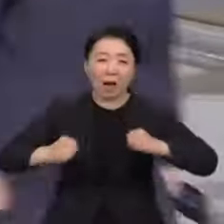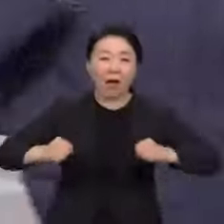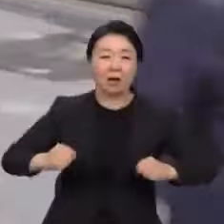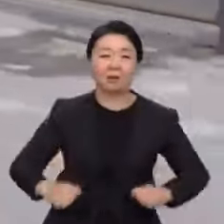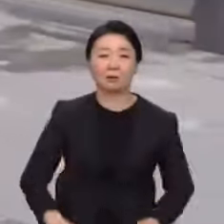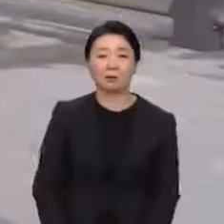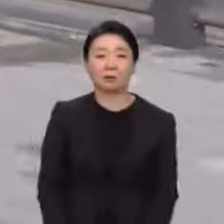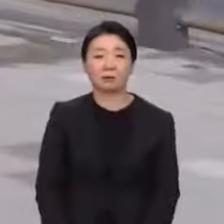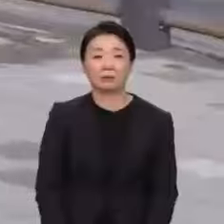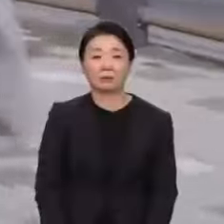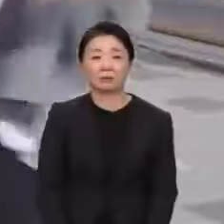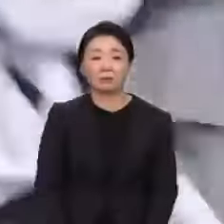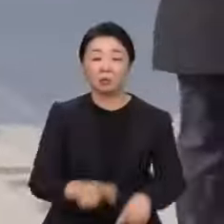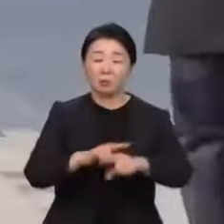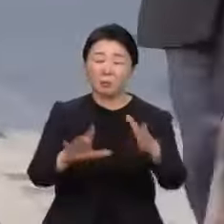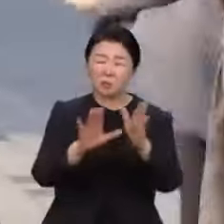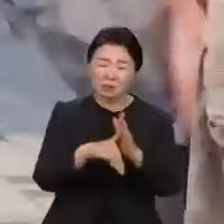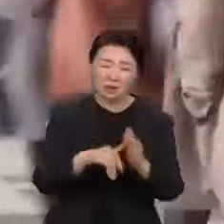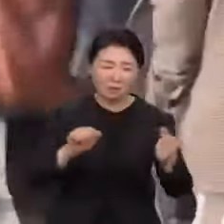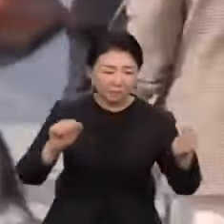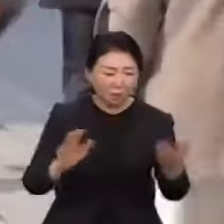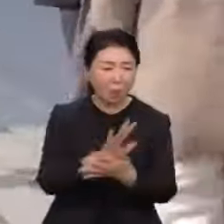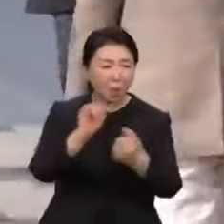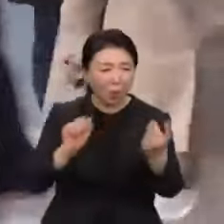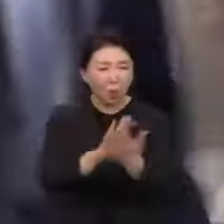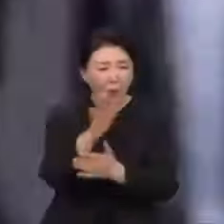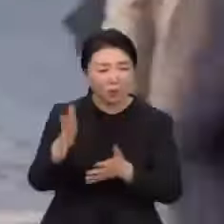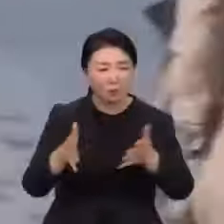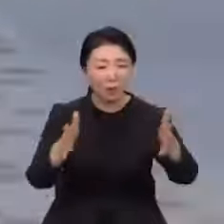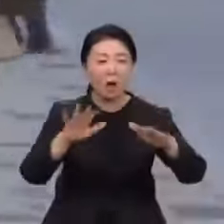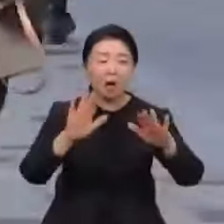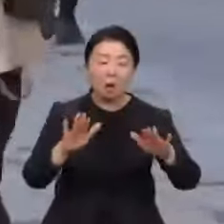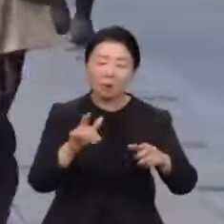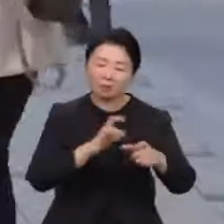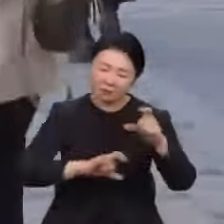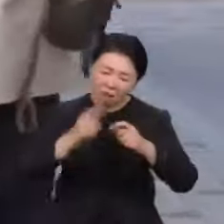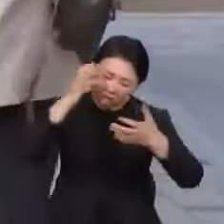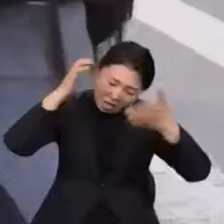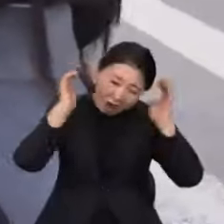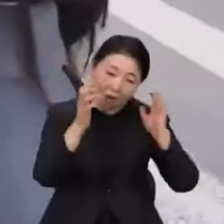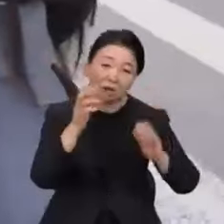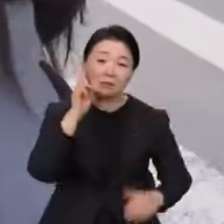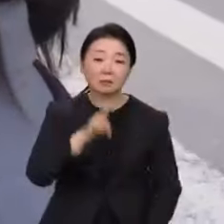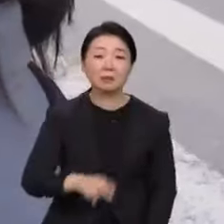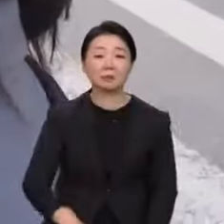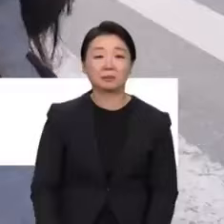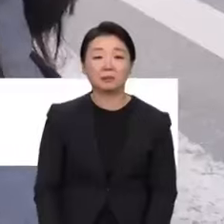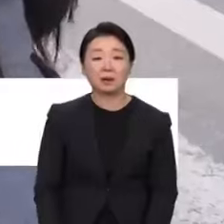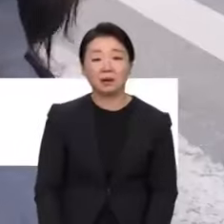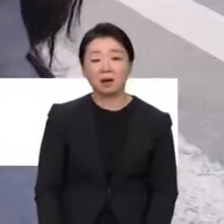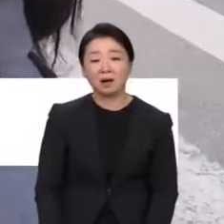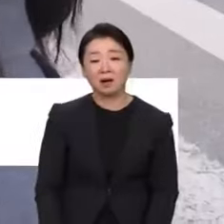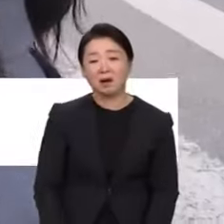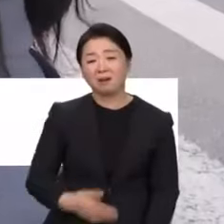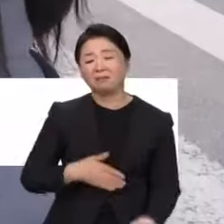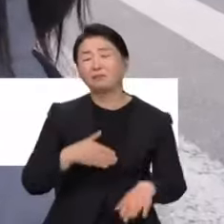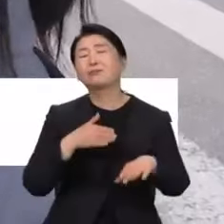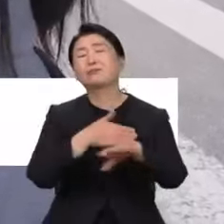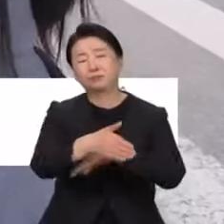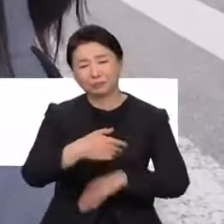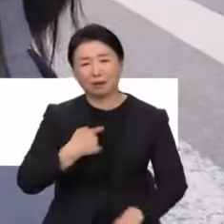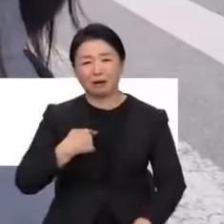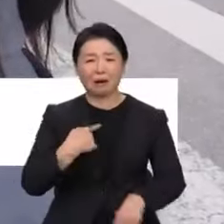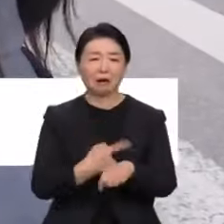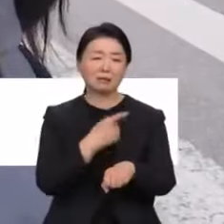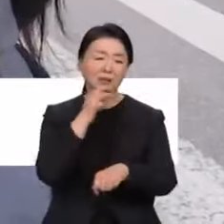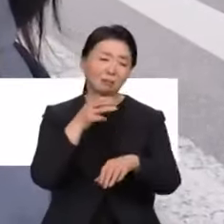시작했습니다. 평소에도 혼잡한 출근길 거리는 오늘 더 복잡했습니다. 아, 많이 늦었죠. 얼마나 늦으셨어요? 한